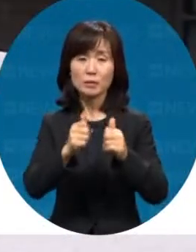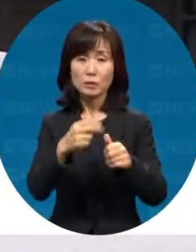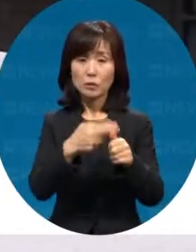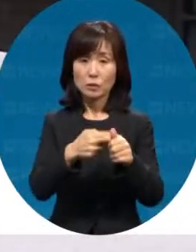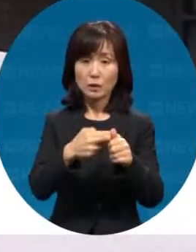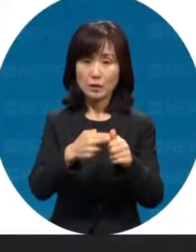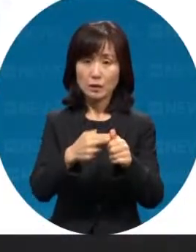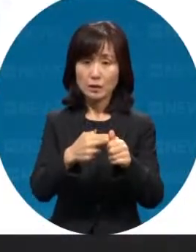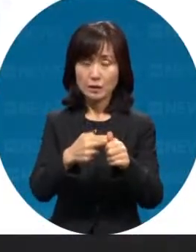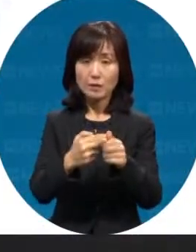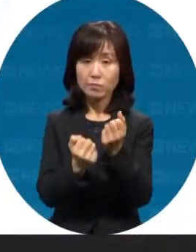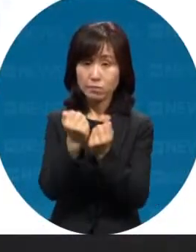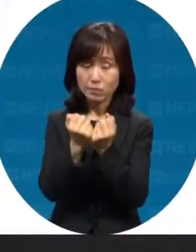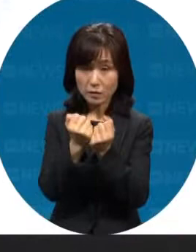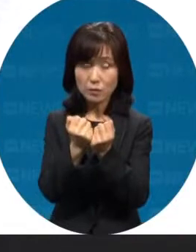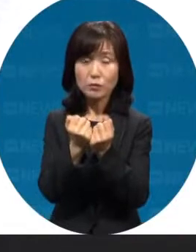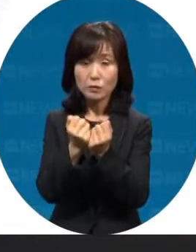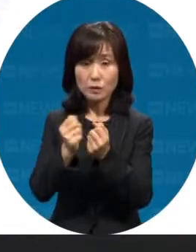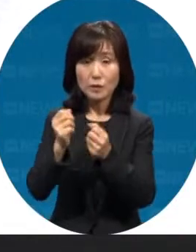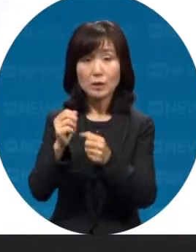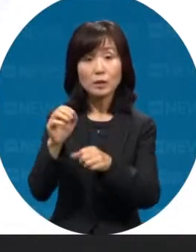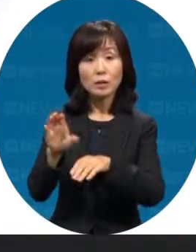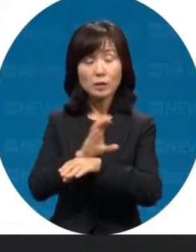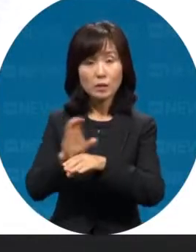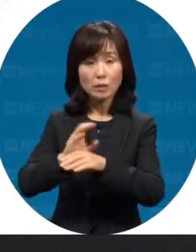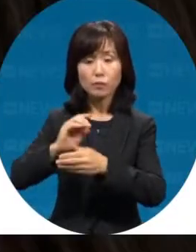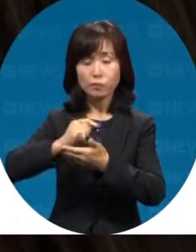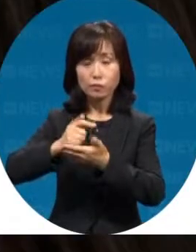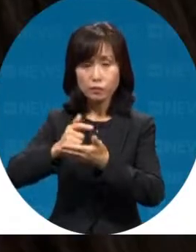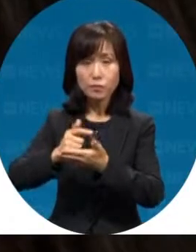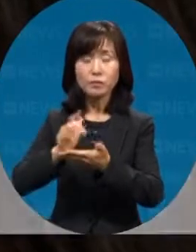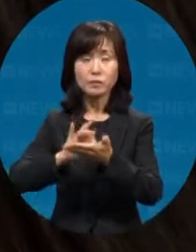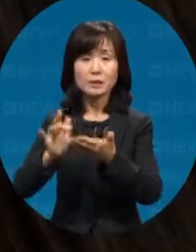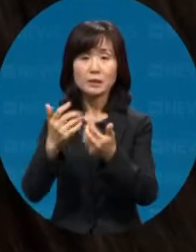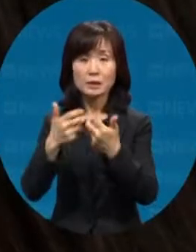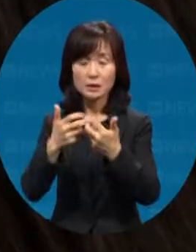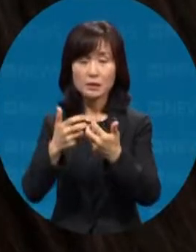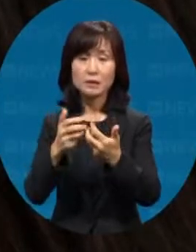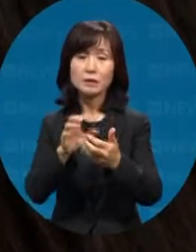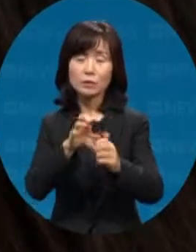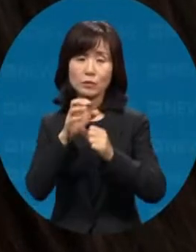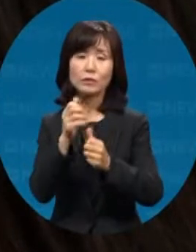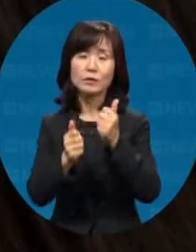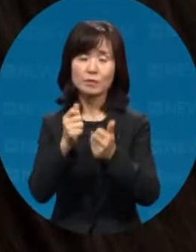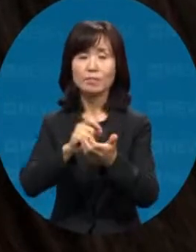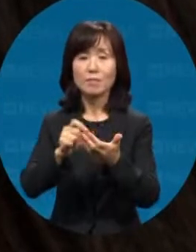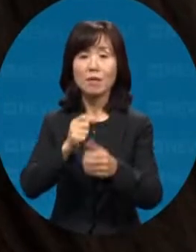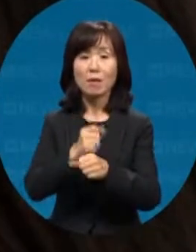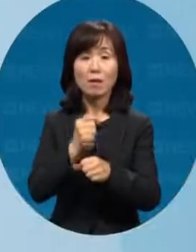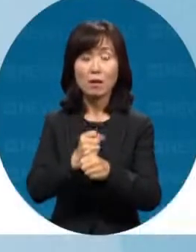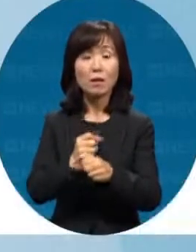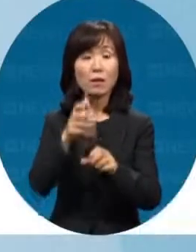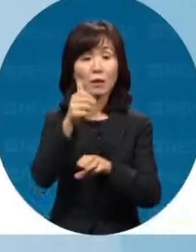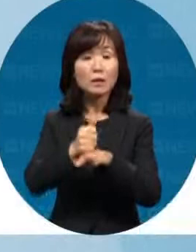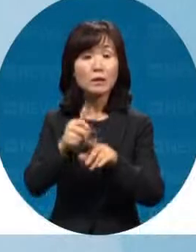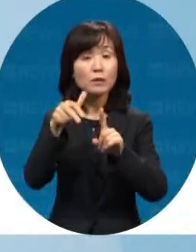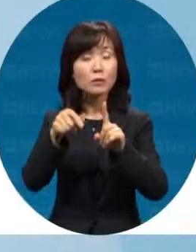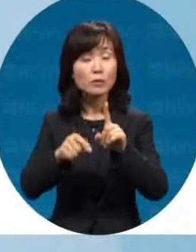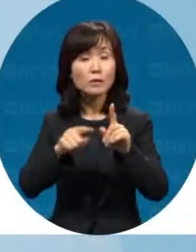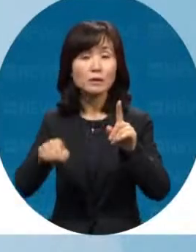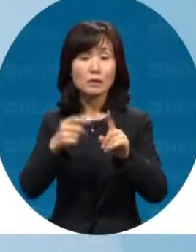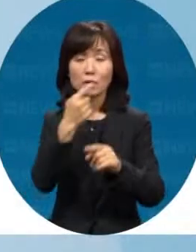컴퓨터와 노트북 스마트 기기들의 이용해 응시하게 됩니다 결과는 일주일 안에 확인할 수 있는데